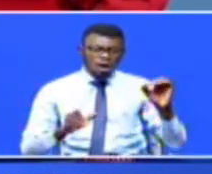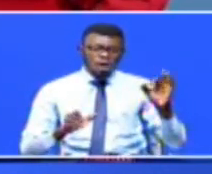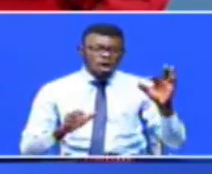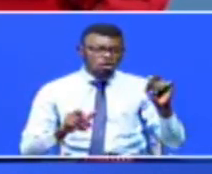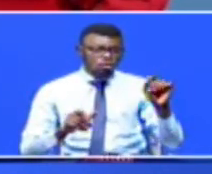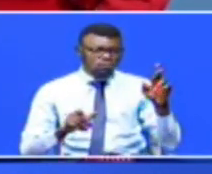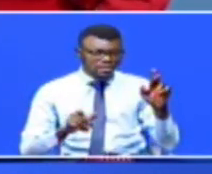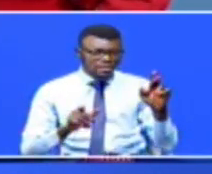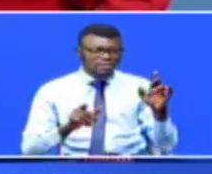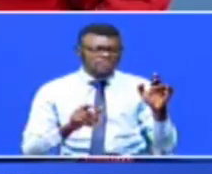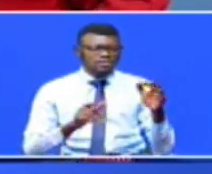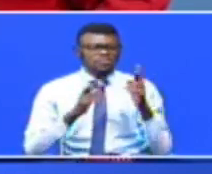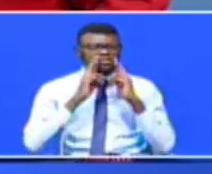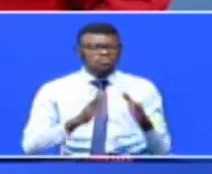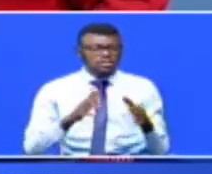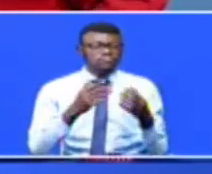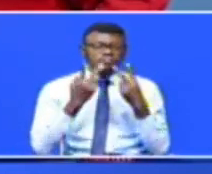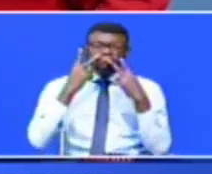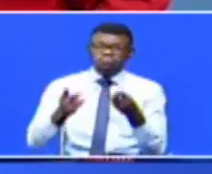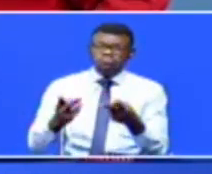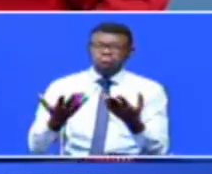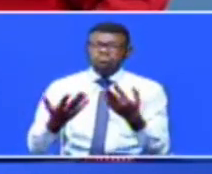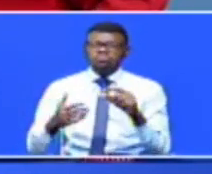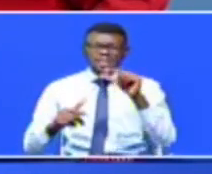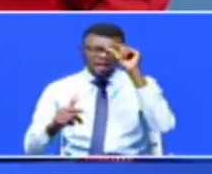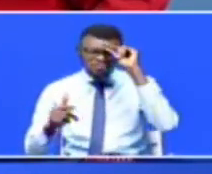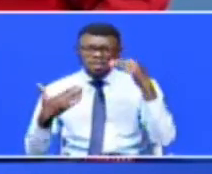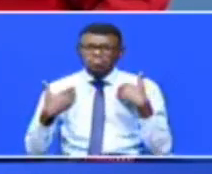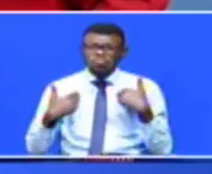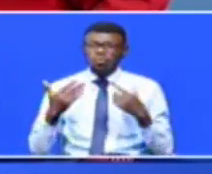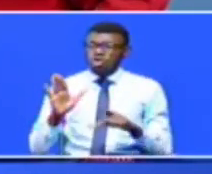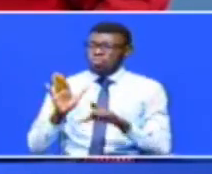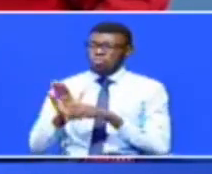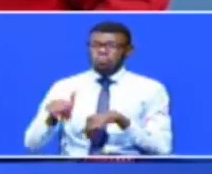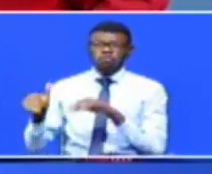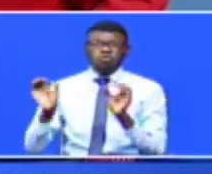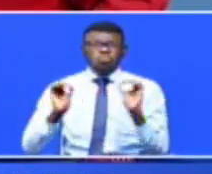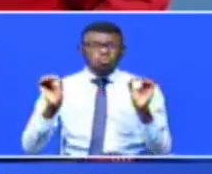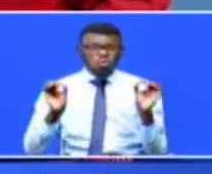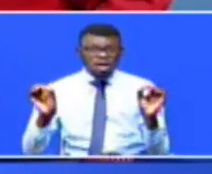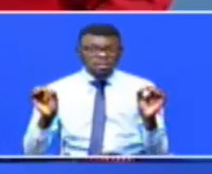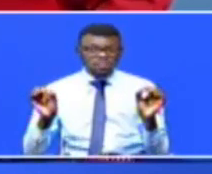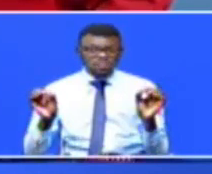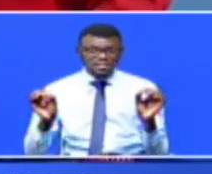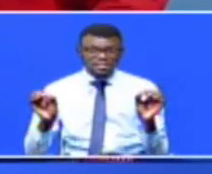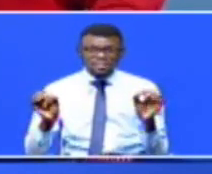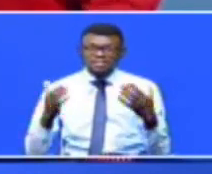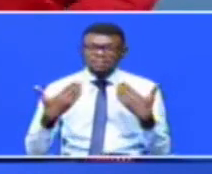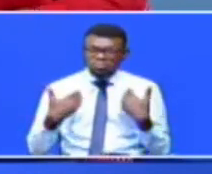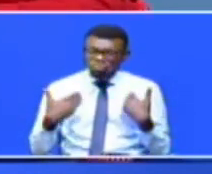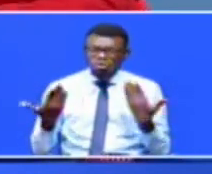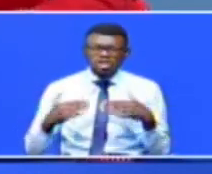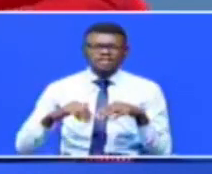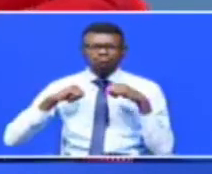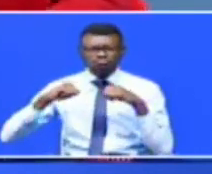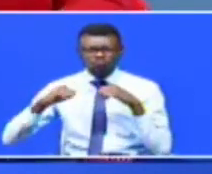anatathmini jinsi mamlaka mbalimbali serikalini zilivyokiuka agizo la mkuu wa utumishi wa umma Joseph Kinywa na kusalia na maafisa